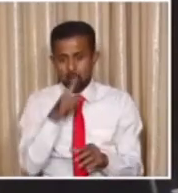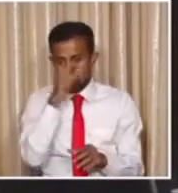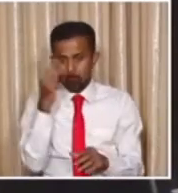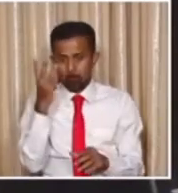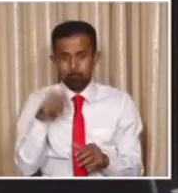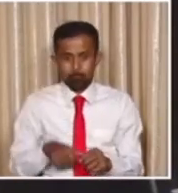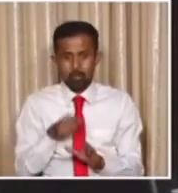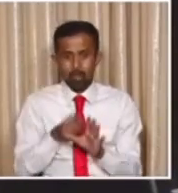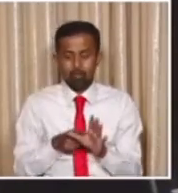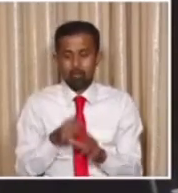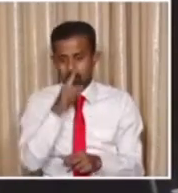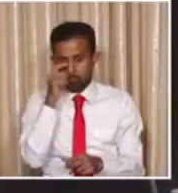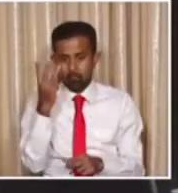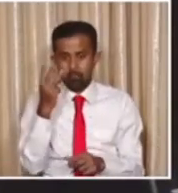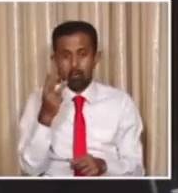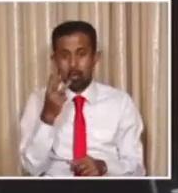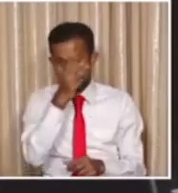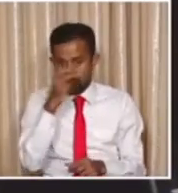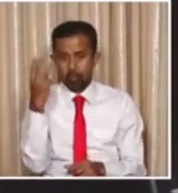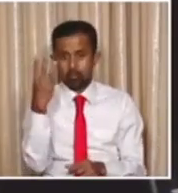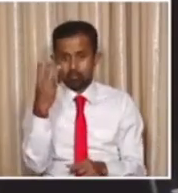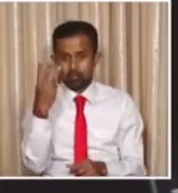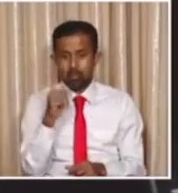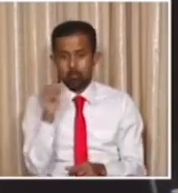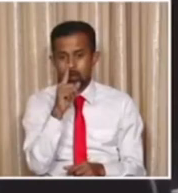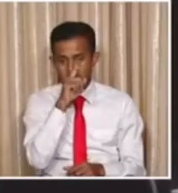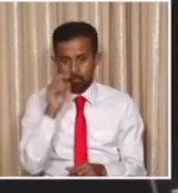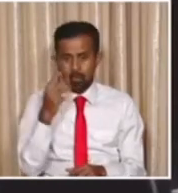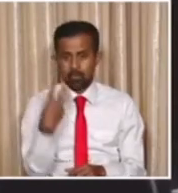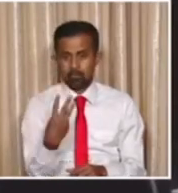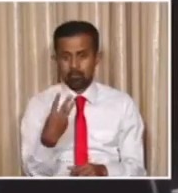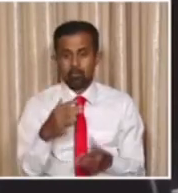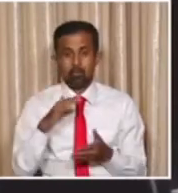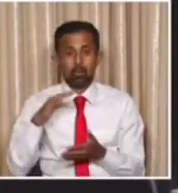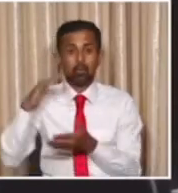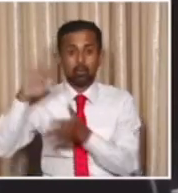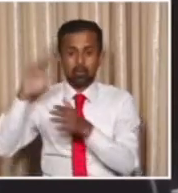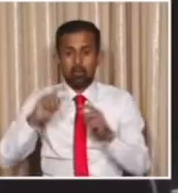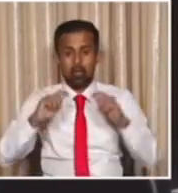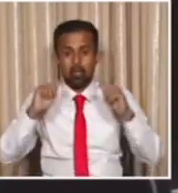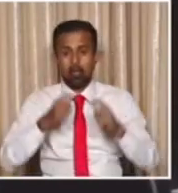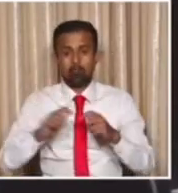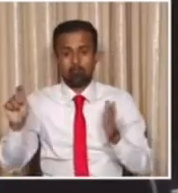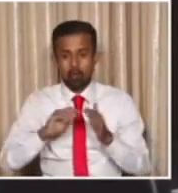මේ අවුරුද්දේ මේ කාර්තුවේ මාස 3 පළවෙනි මාස 3 අපනේන ආදායම අඩු වෙලාද වැඩි වෙලාද